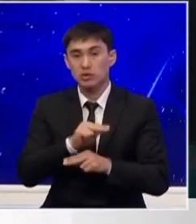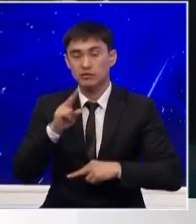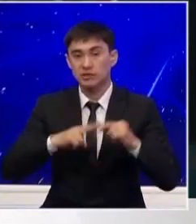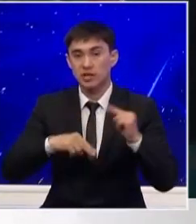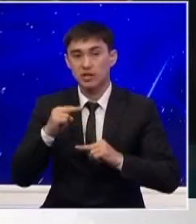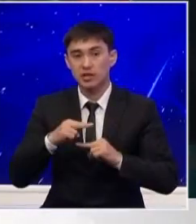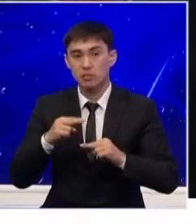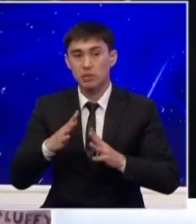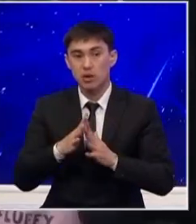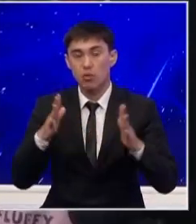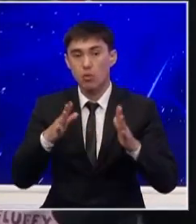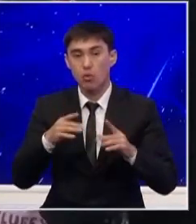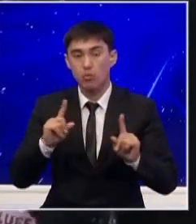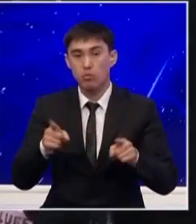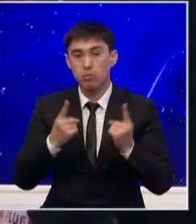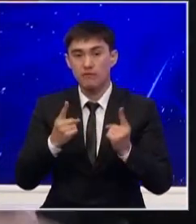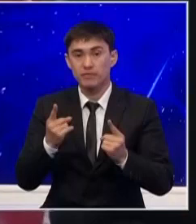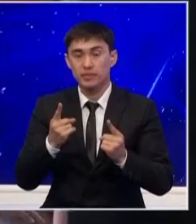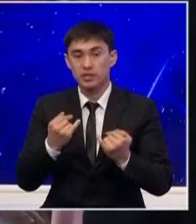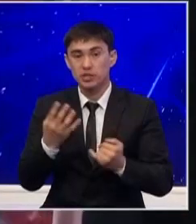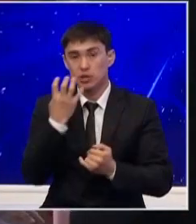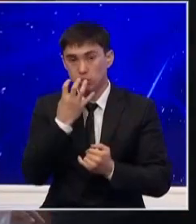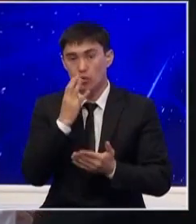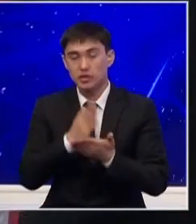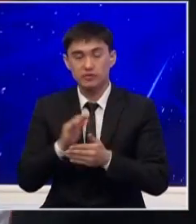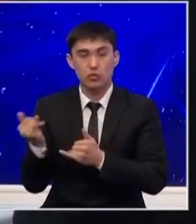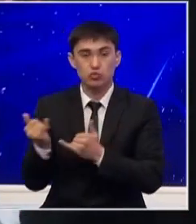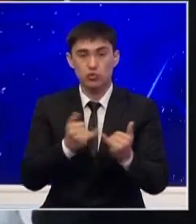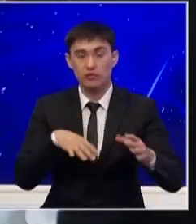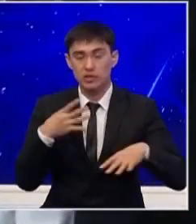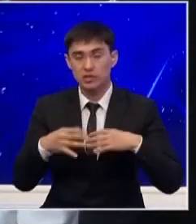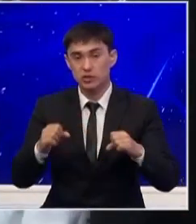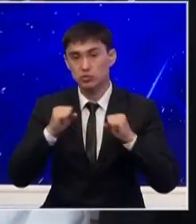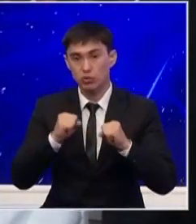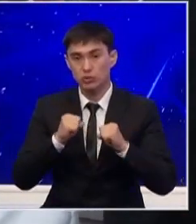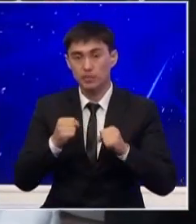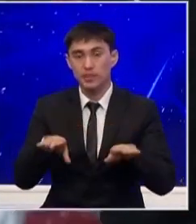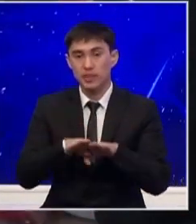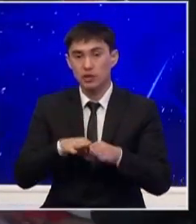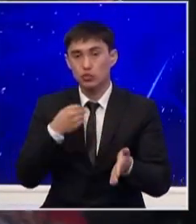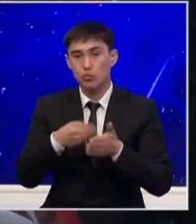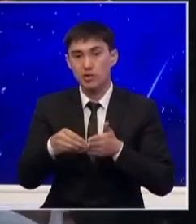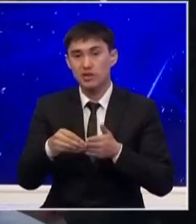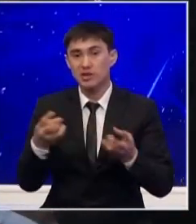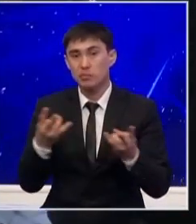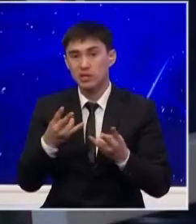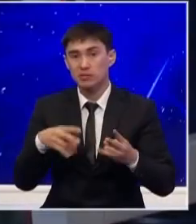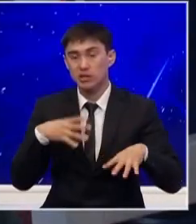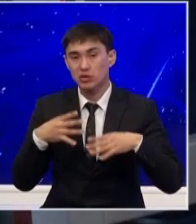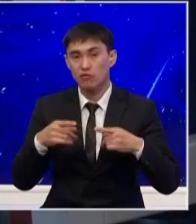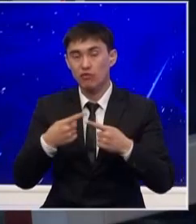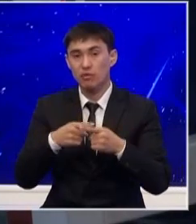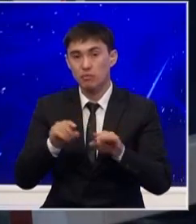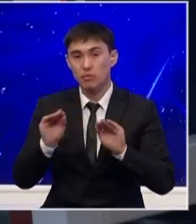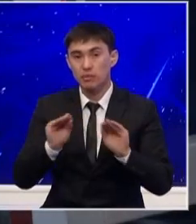строение и придать ему былой облик. Теперь здесь и тепло, и есть все условия для занятий спортом. Мы также приобрели необходимые для тренировок